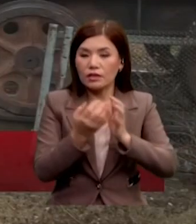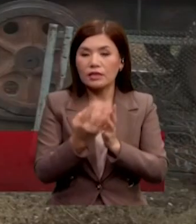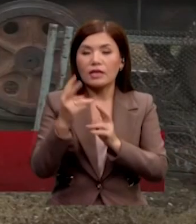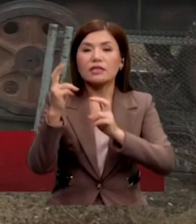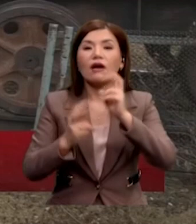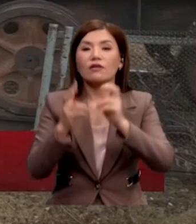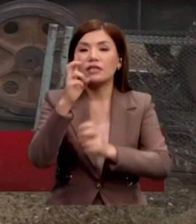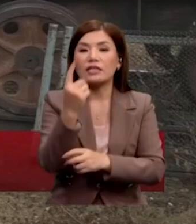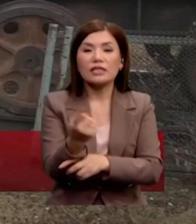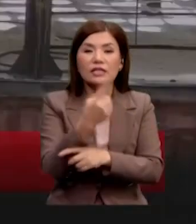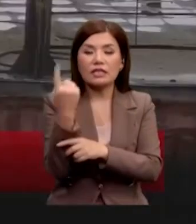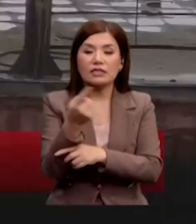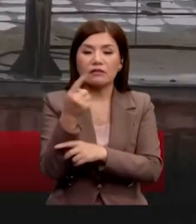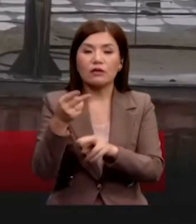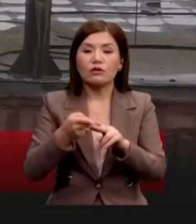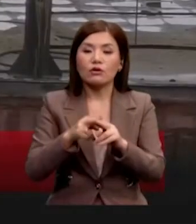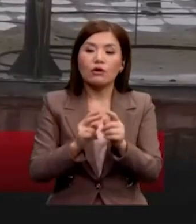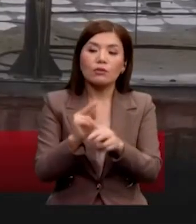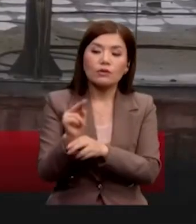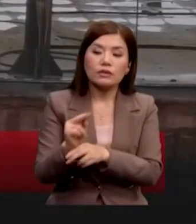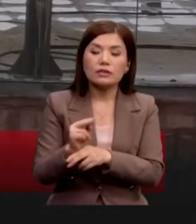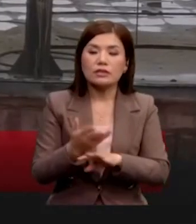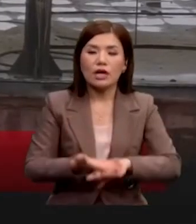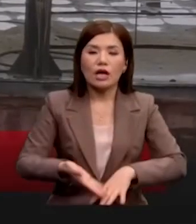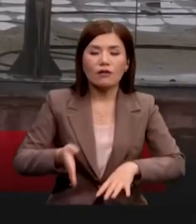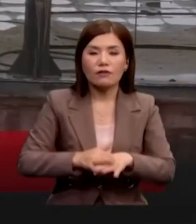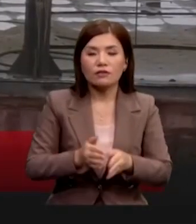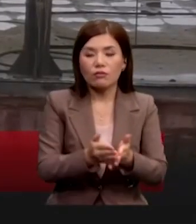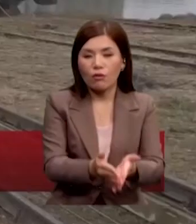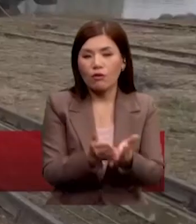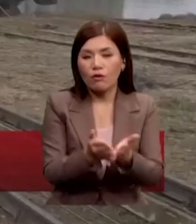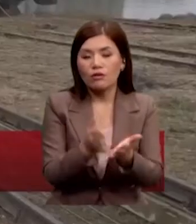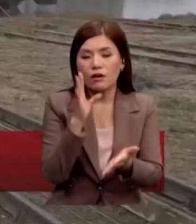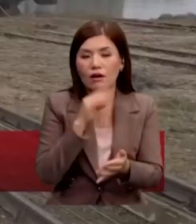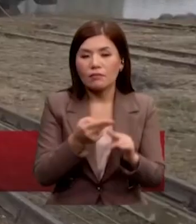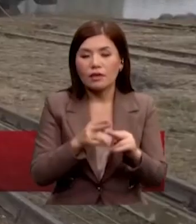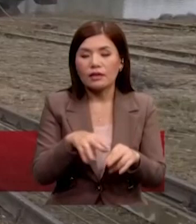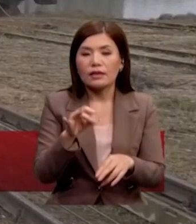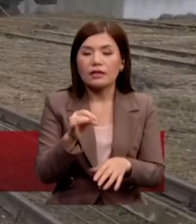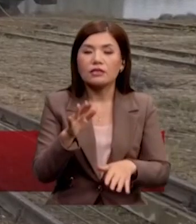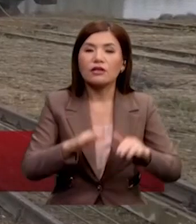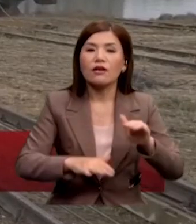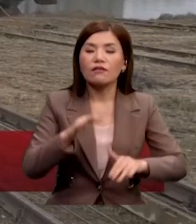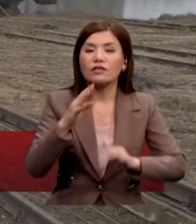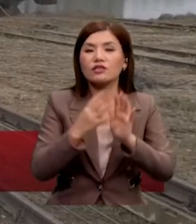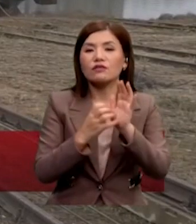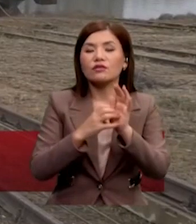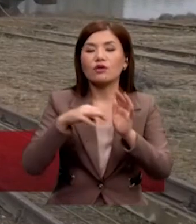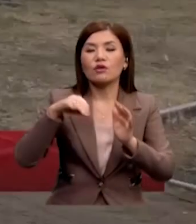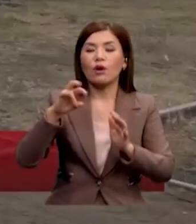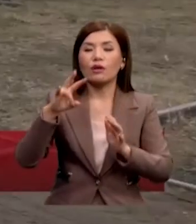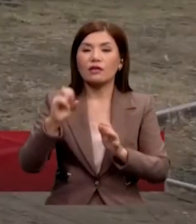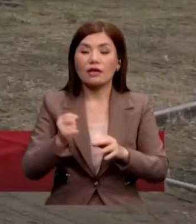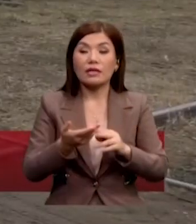единственный в стране, который может поднимать и обслуживать тяжеловесные суда. Рекордным был танкер весом 900 тонн. Если завод все